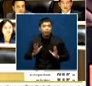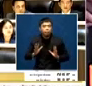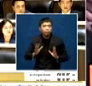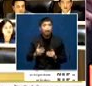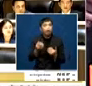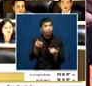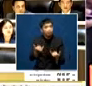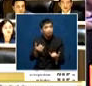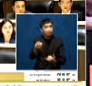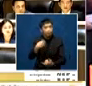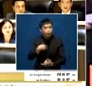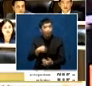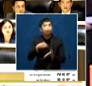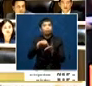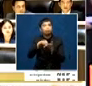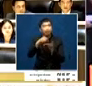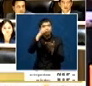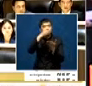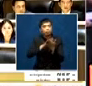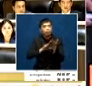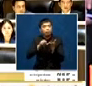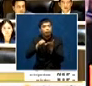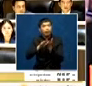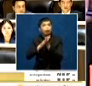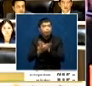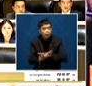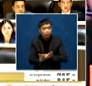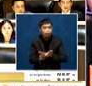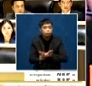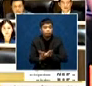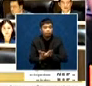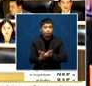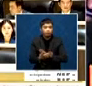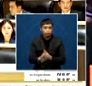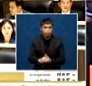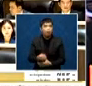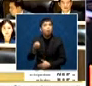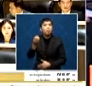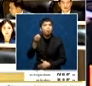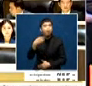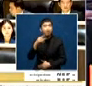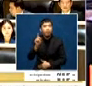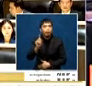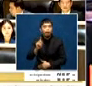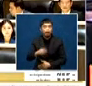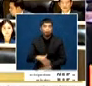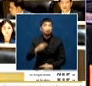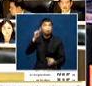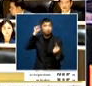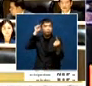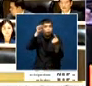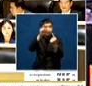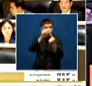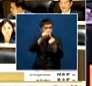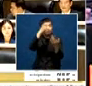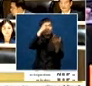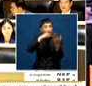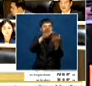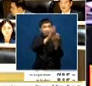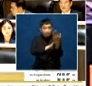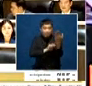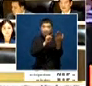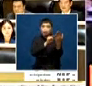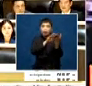จะไม่อยากอ่านวันนี้อาจจะอยากอ่านพรุ่งนี้ไม่อยากอ่าน จริงๆคนเนี่ยรอฟังกิติศักดิ์แล้วจะดูว่าจะออกมาม็อบกันขนาดไหนอ ่ ะเออใช่ป่ะ